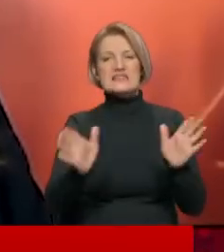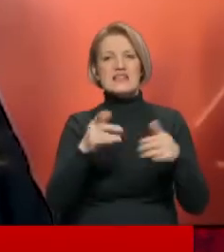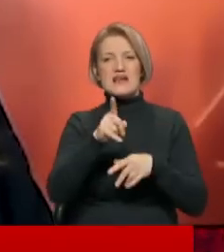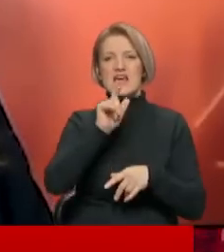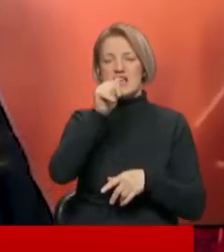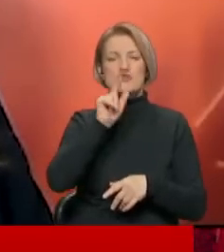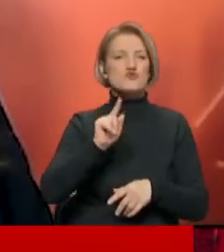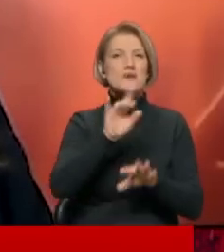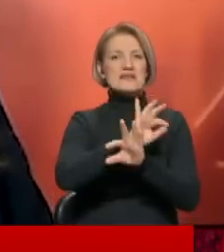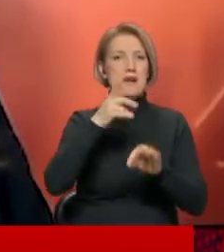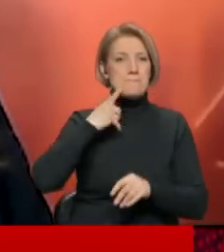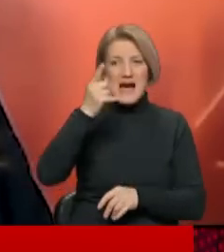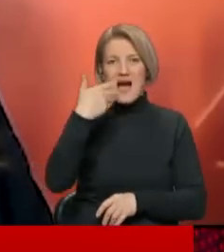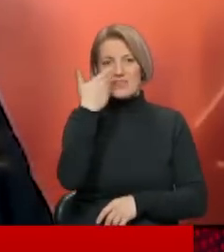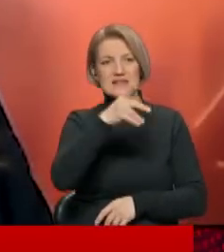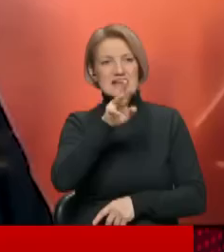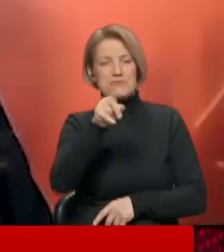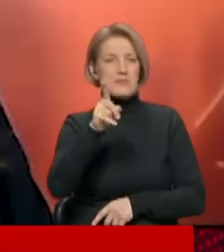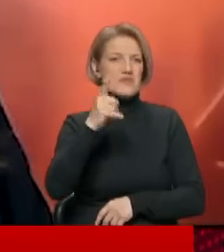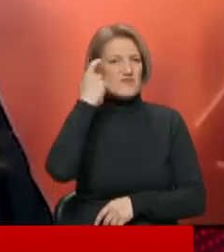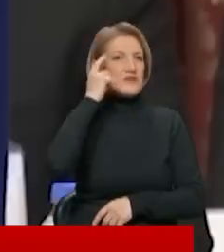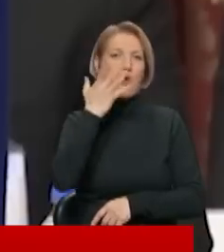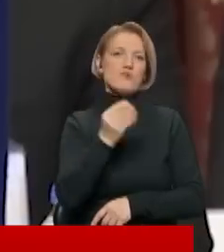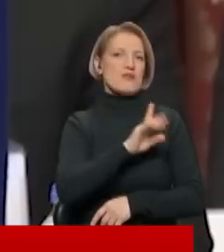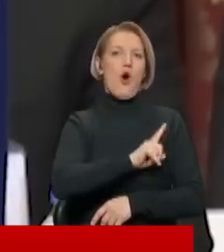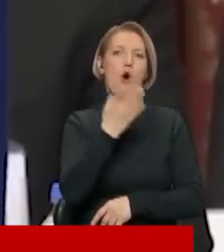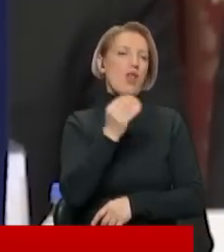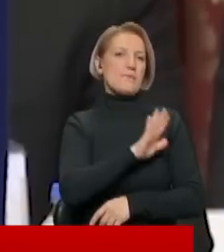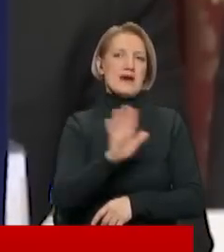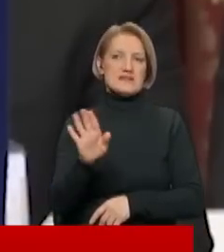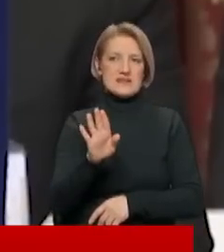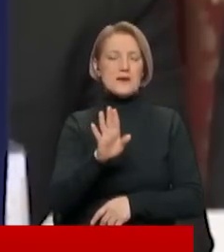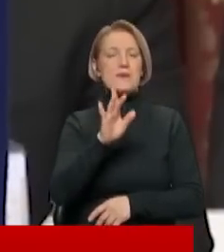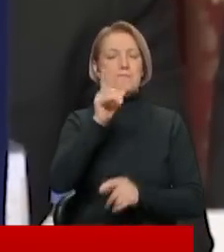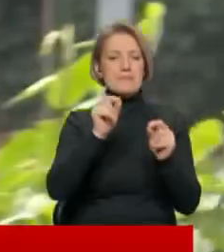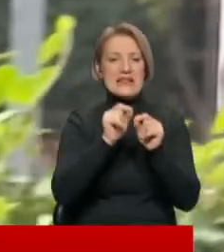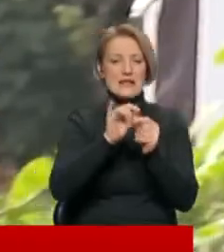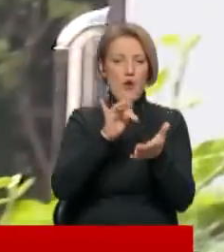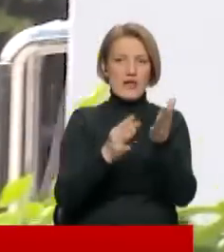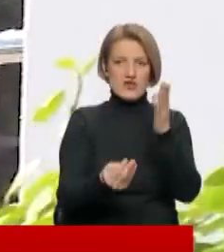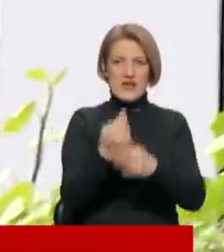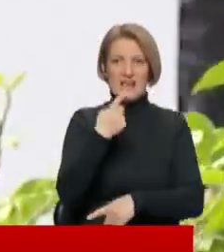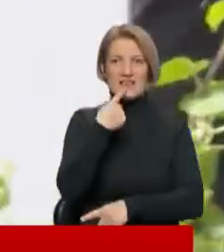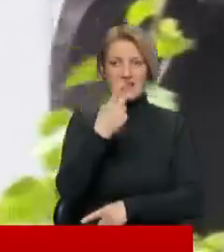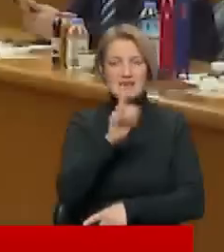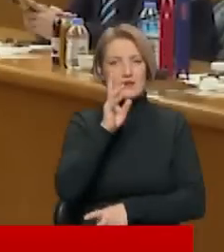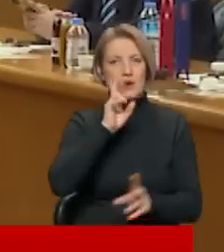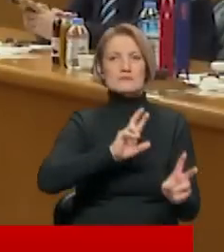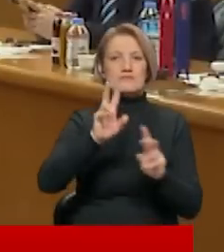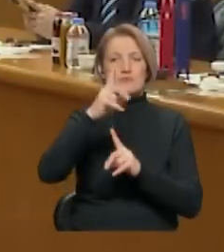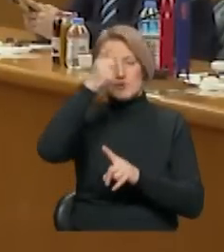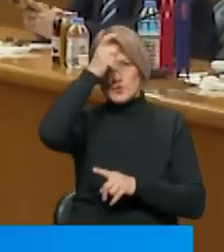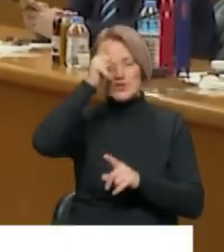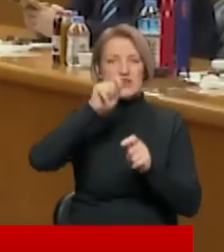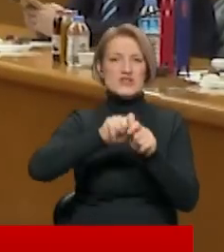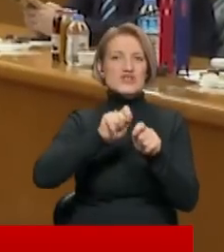bakan ve ifade ettiği tarzda bir yaklaşım olmadı olamazdı bakalım bilginin ortaya attığı iddianın ardından gözlerinin çevrildiği Türk